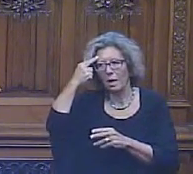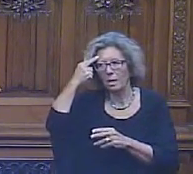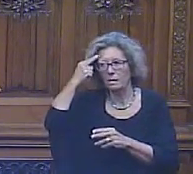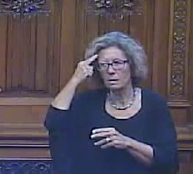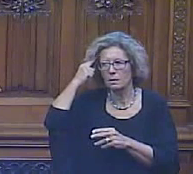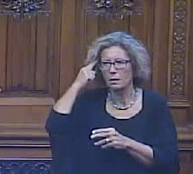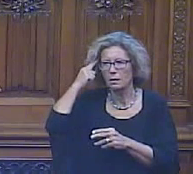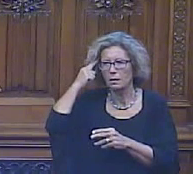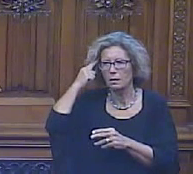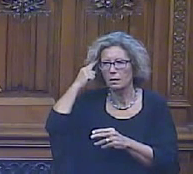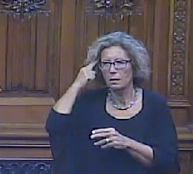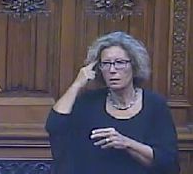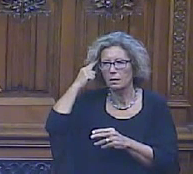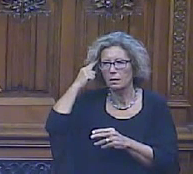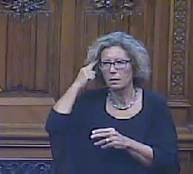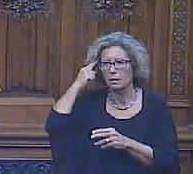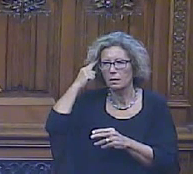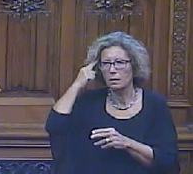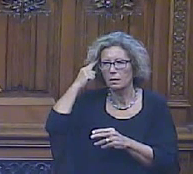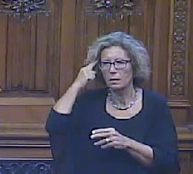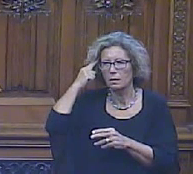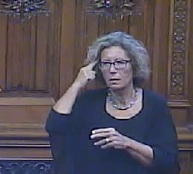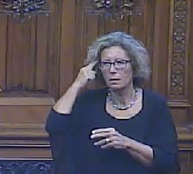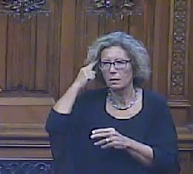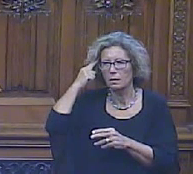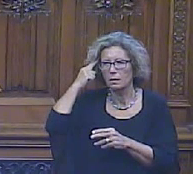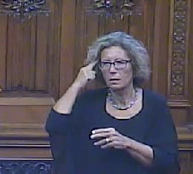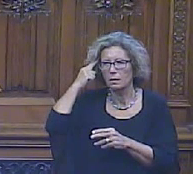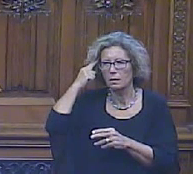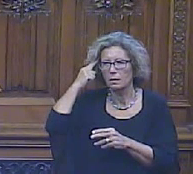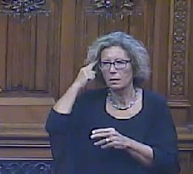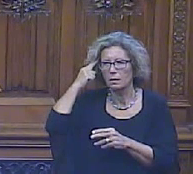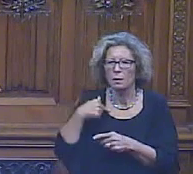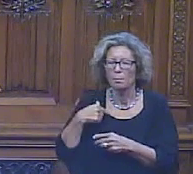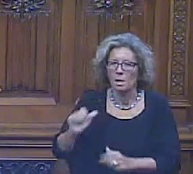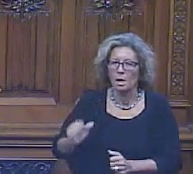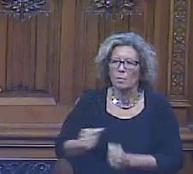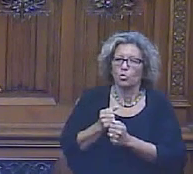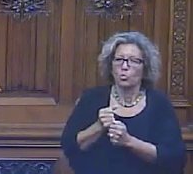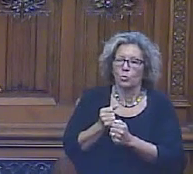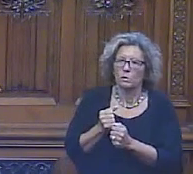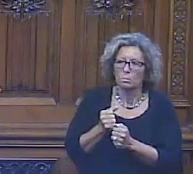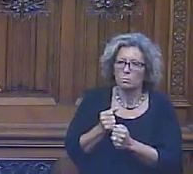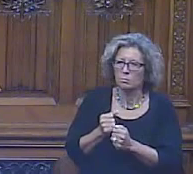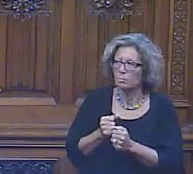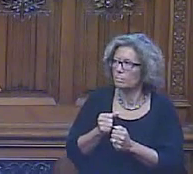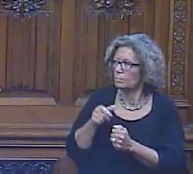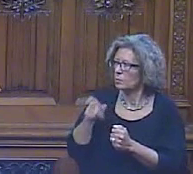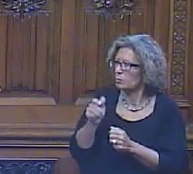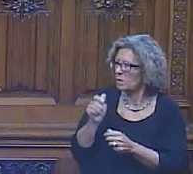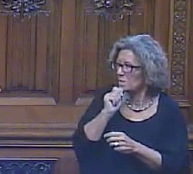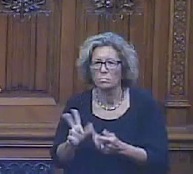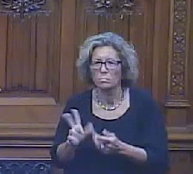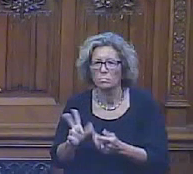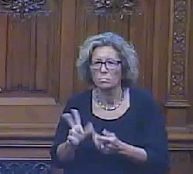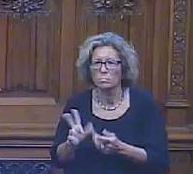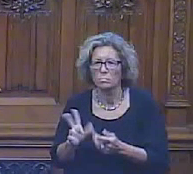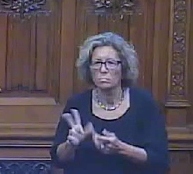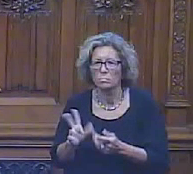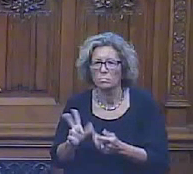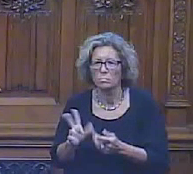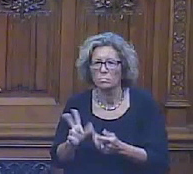bin sehr erschrocken, über das Interview, das der Herr